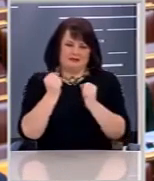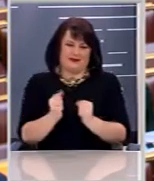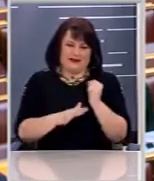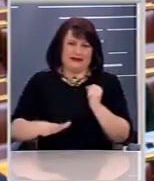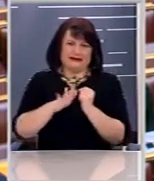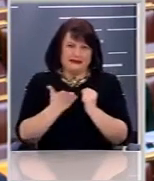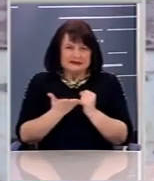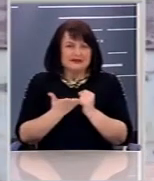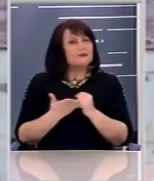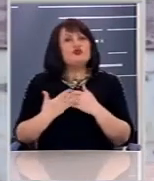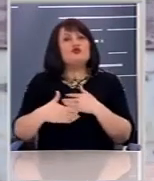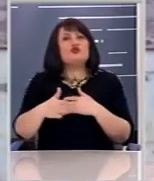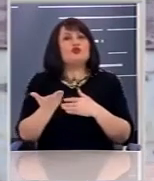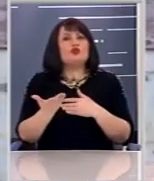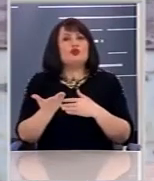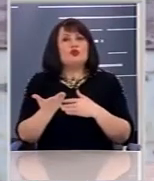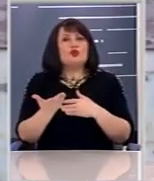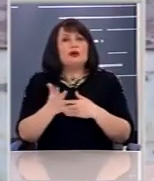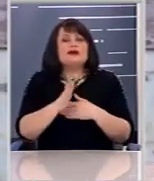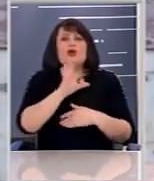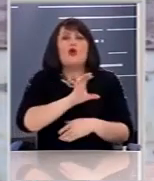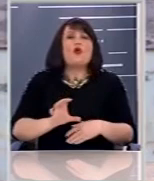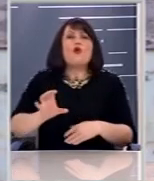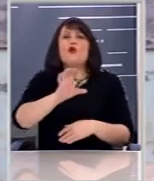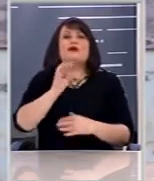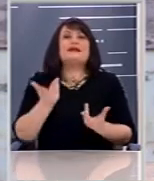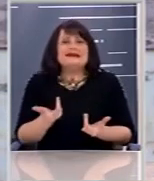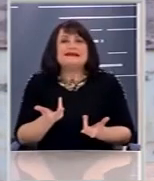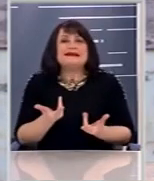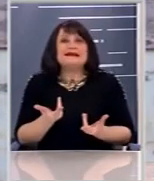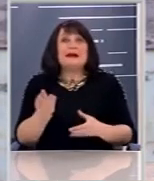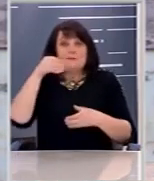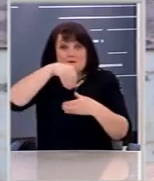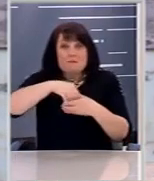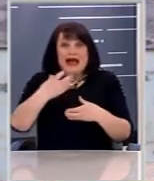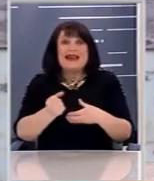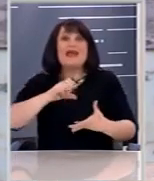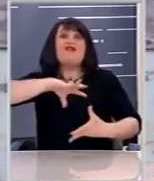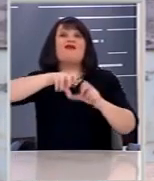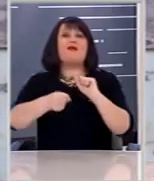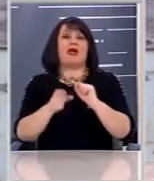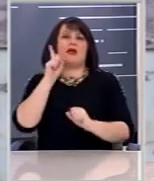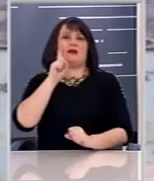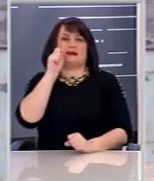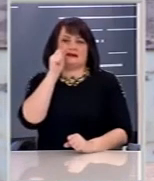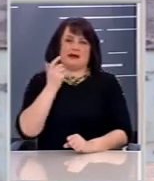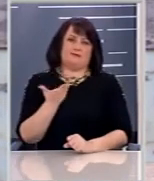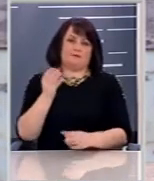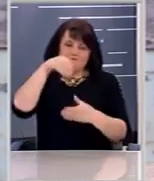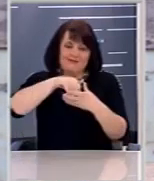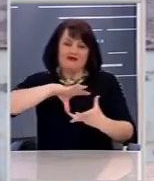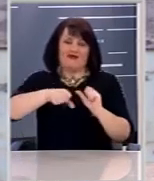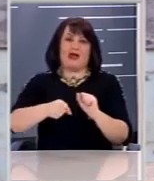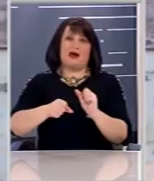αυτό που διατρέχει όλες τις χώρες είναι η έμφυλη βία. Είναι αυτό το ζήτημα της βίας που